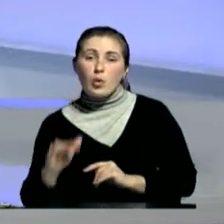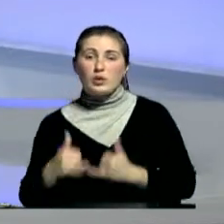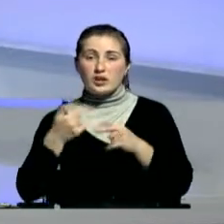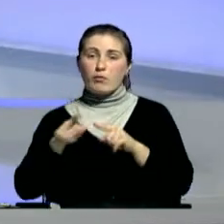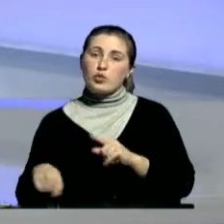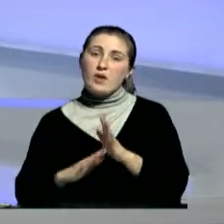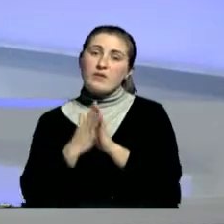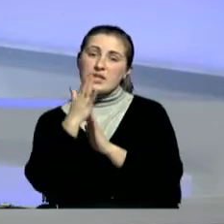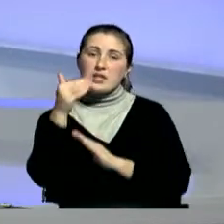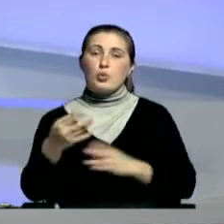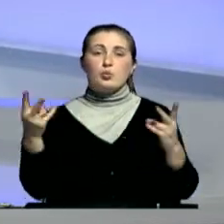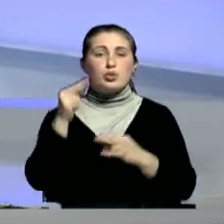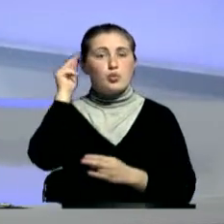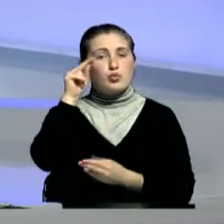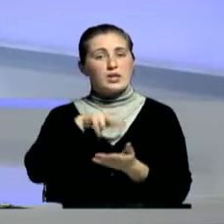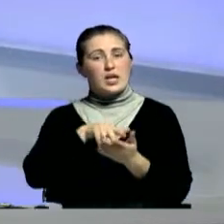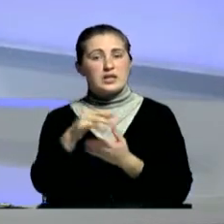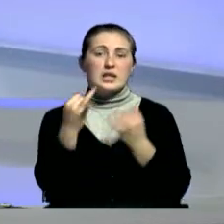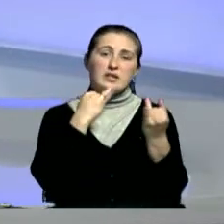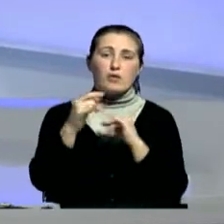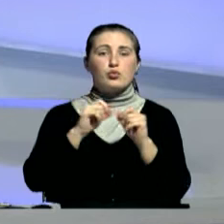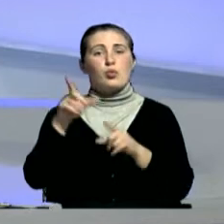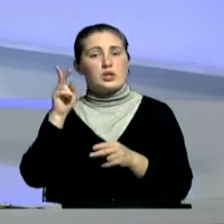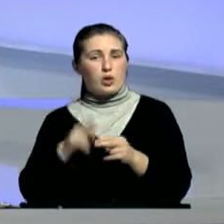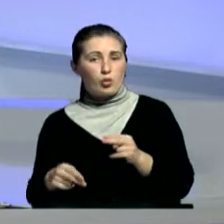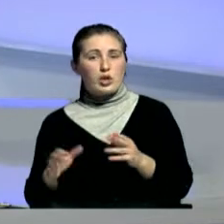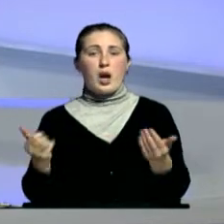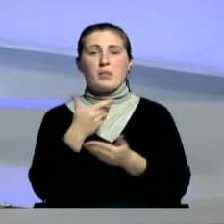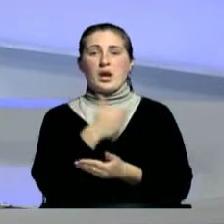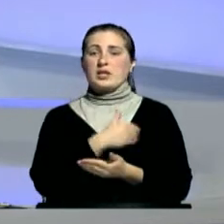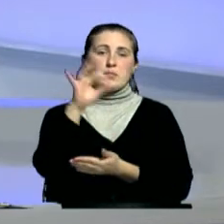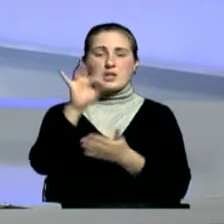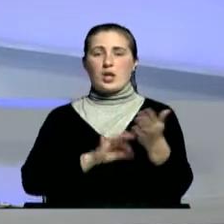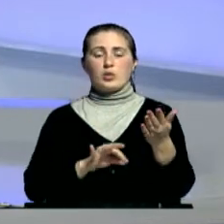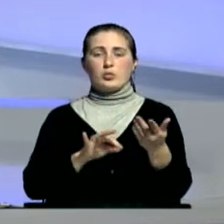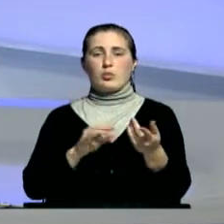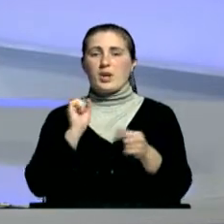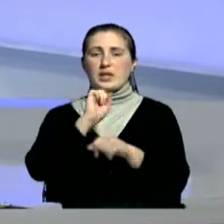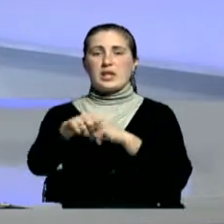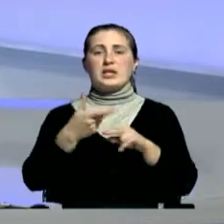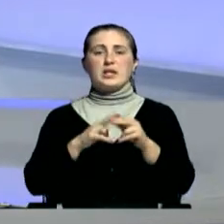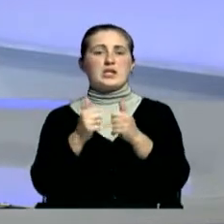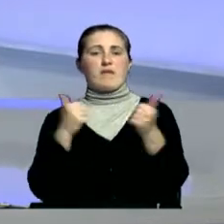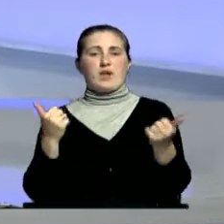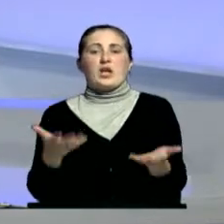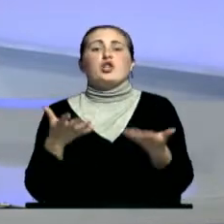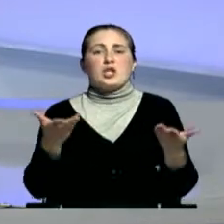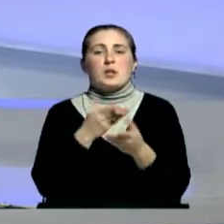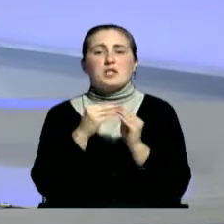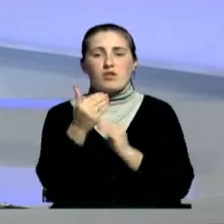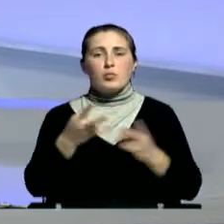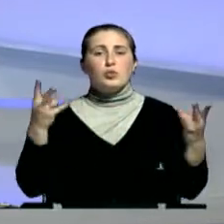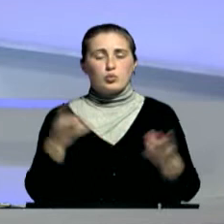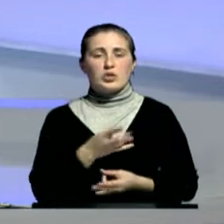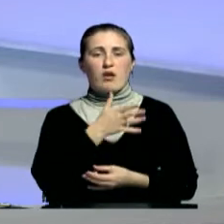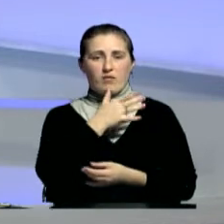вырасти, ему нужно научиться ходить, разговаривать, школу закончить. А мы хотим сразу вот преодолеть это отставание. Конечно, нам с вами нужно